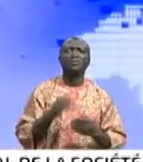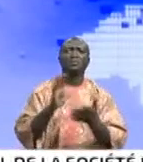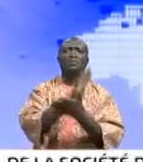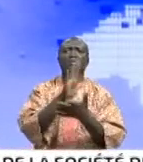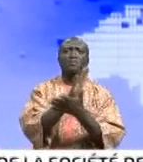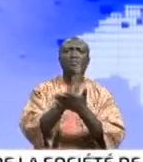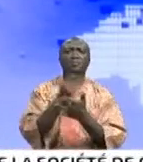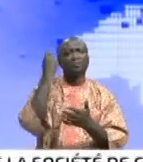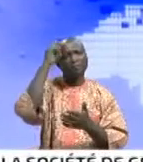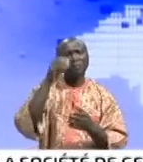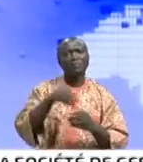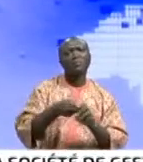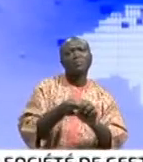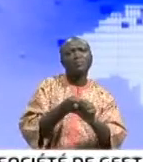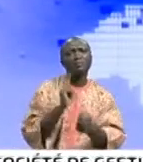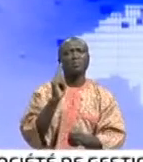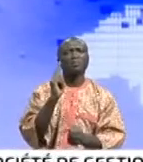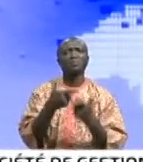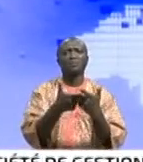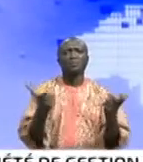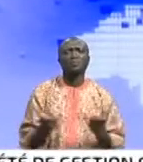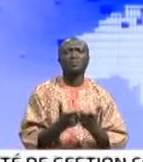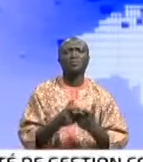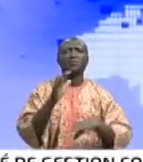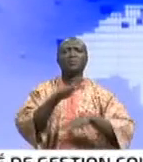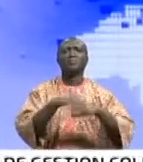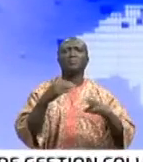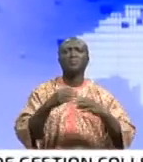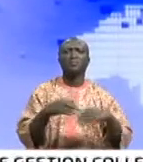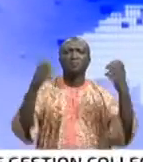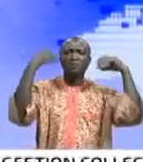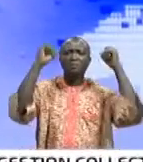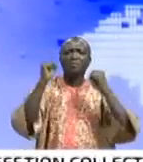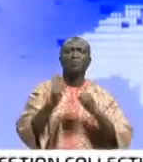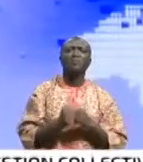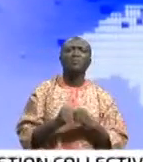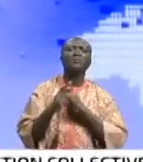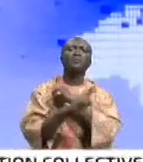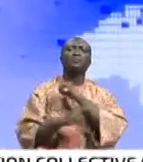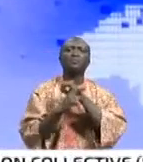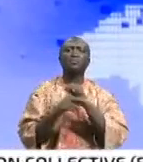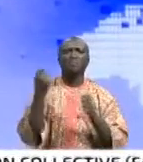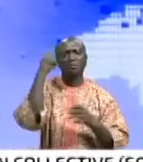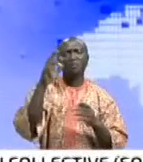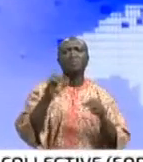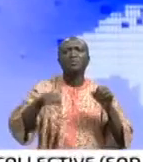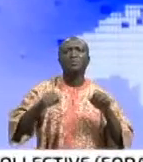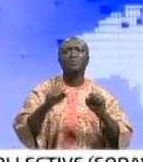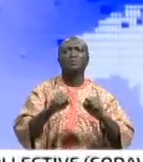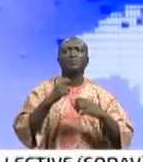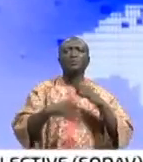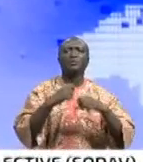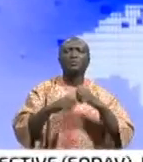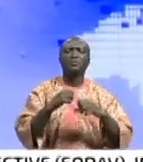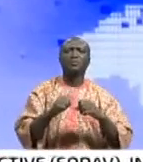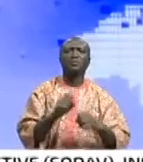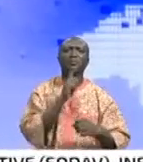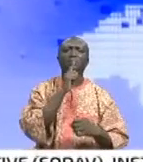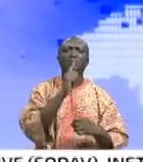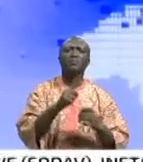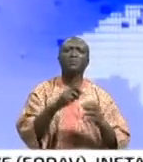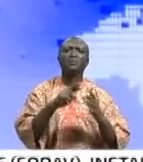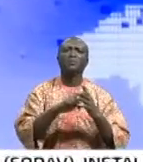délai à ses promoteurs lancent un appel au chef de l'État pour que leurs problèmes soient réglés rapidement voici Moussa bah leur porte-parole au